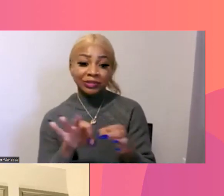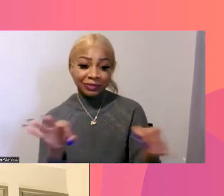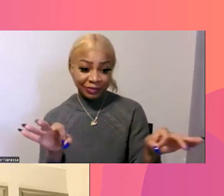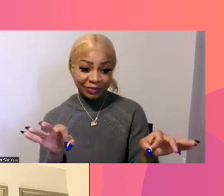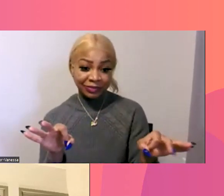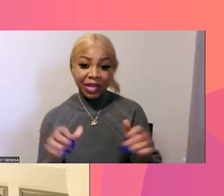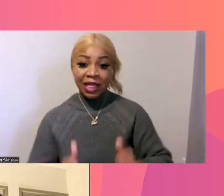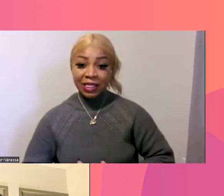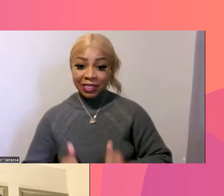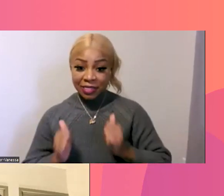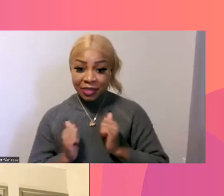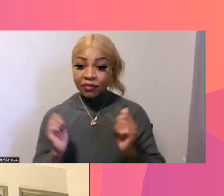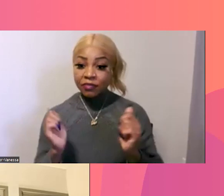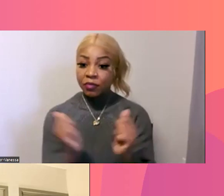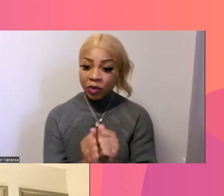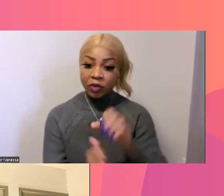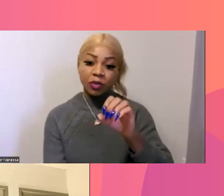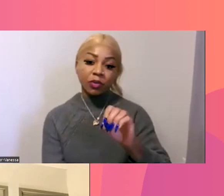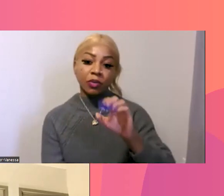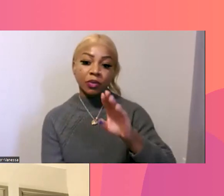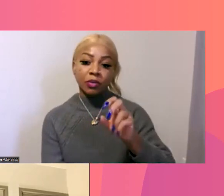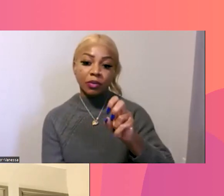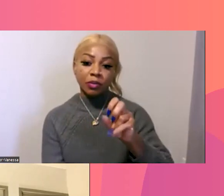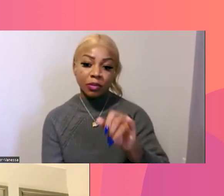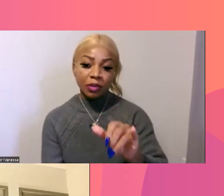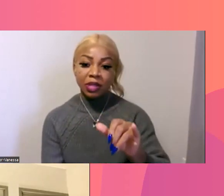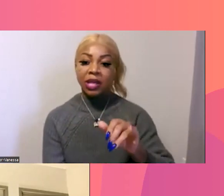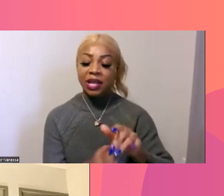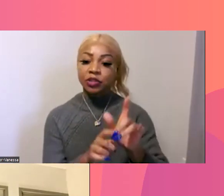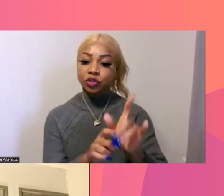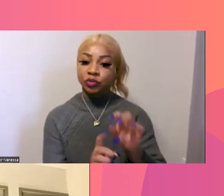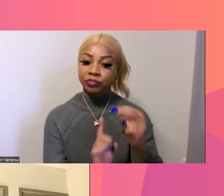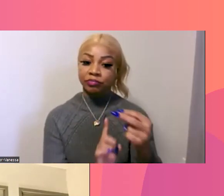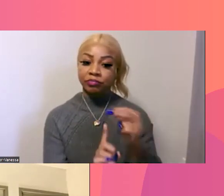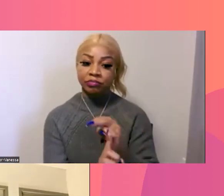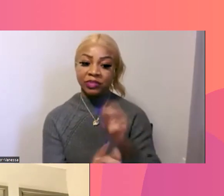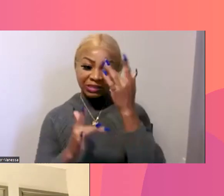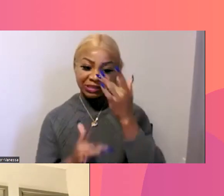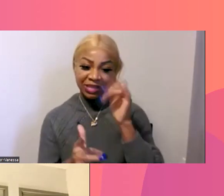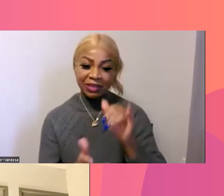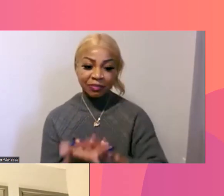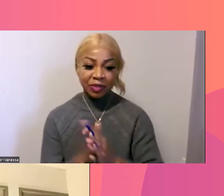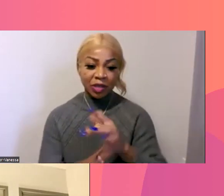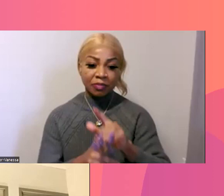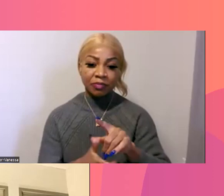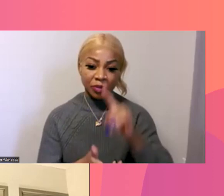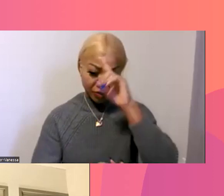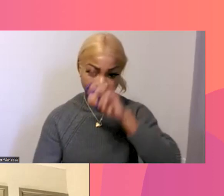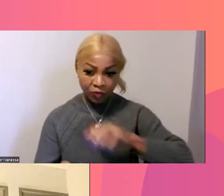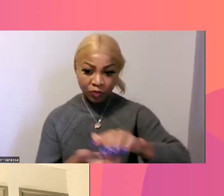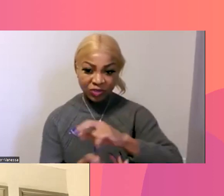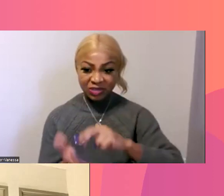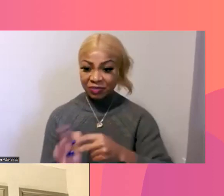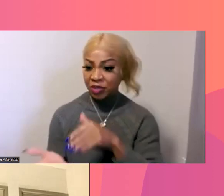obésité. Donc, nous ne voulons pas voir l'obésité comme une